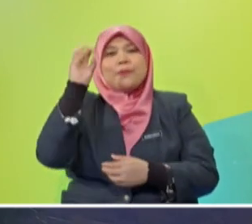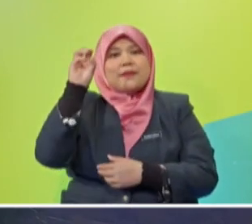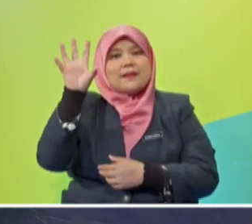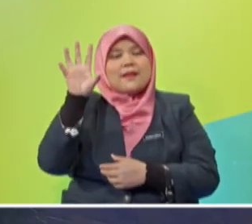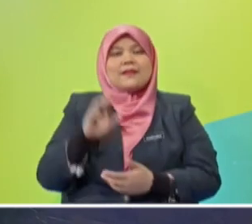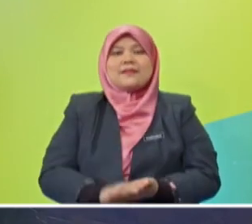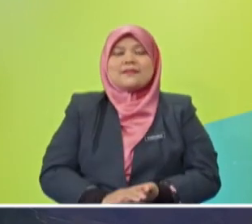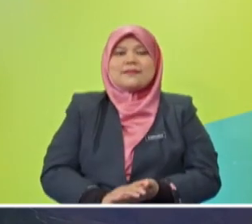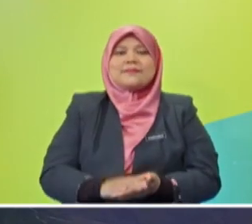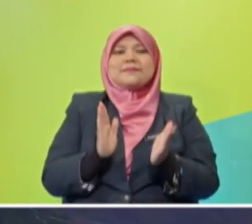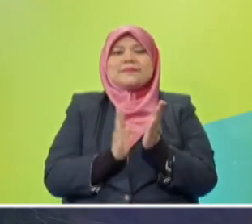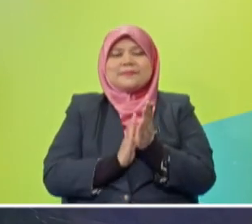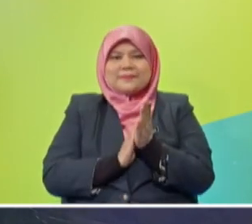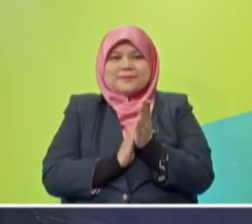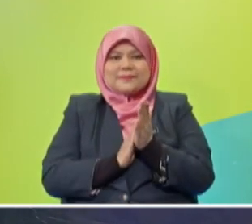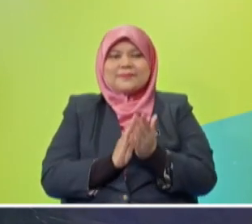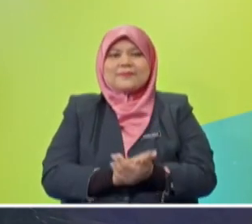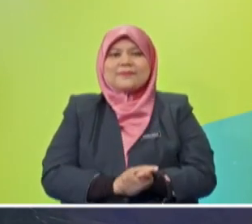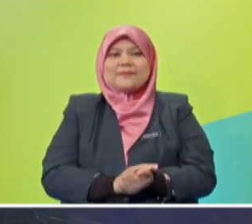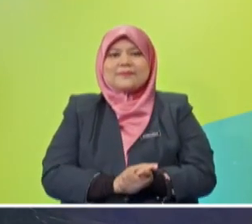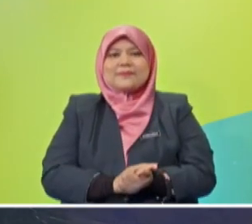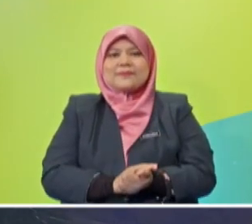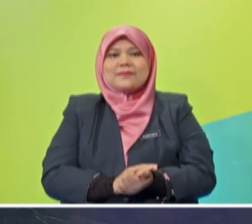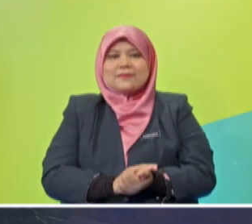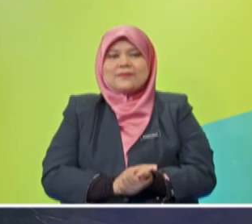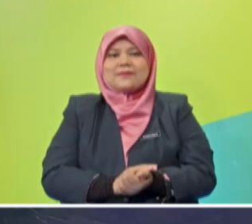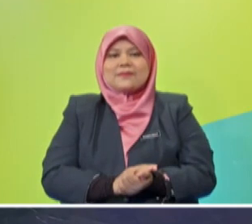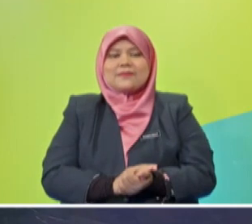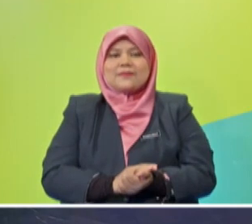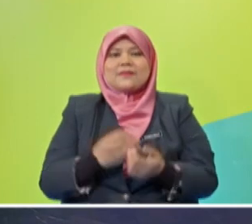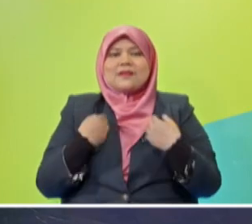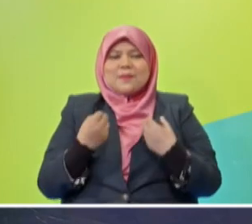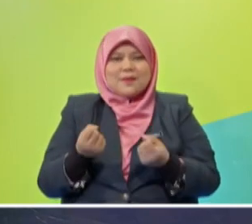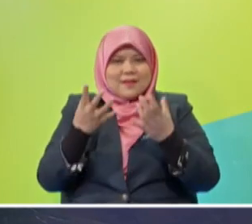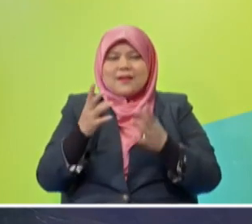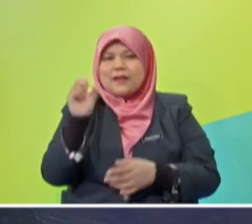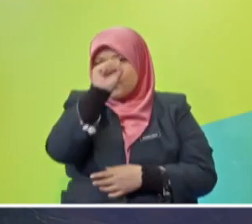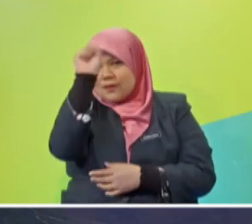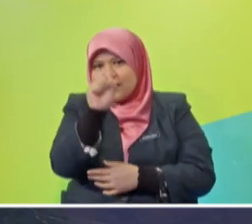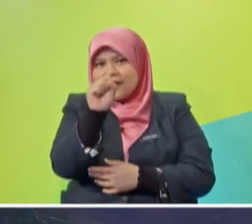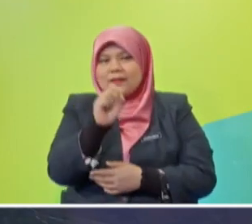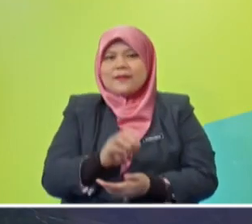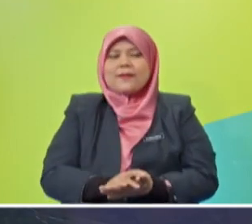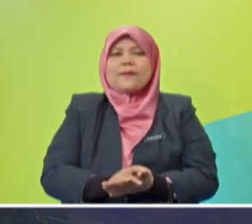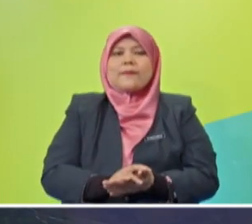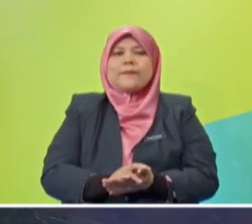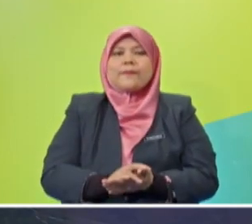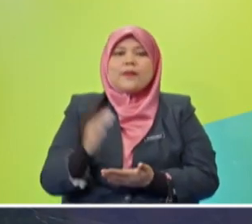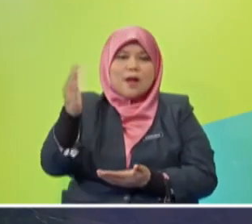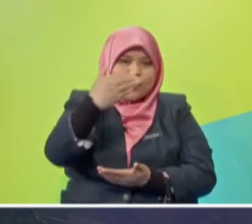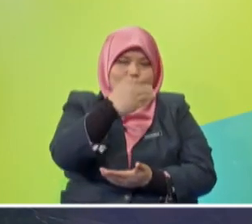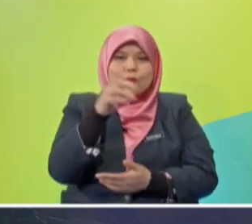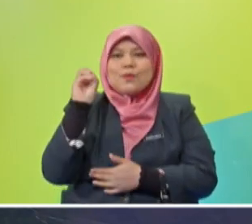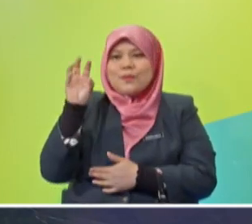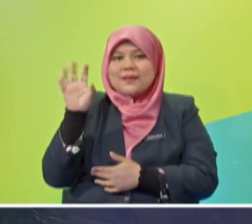Kita bagi satu dululah soalan pertama kan. Banyak lagi lepas banyak soalan. Lagi. Ini risau kita kutip lepas ni. Kita kumpul bintang, okey? Baik, soalan